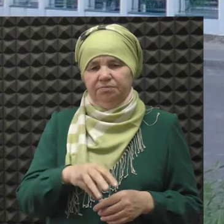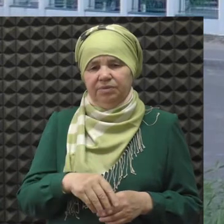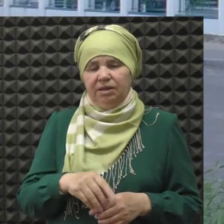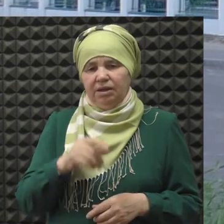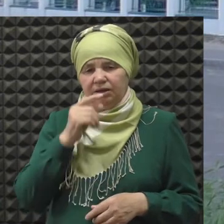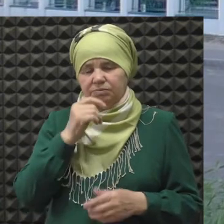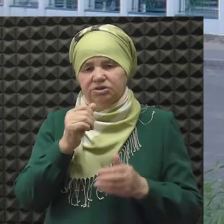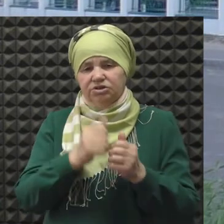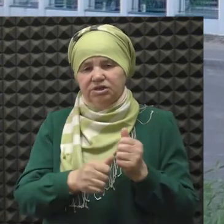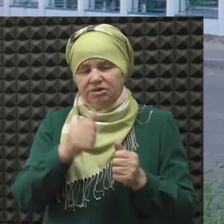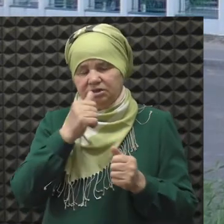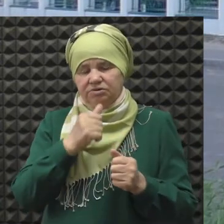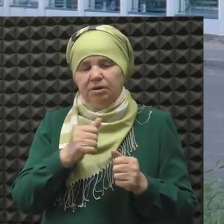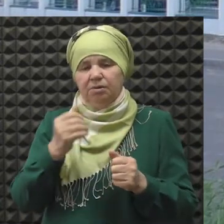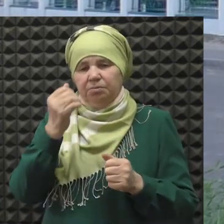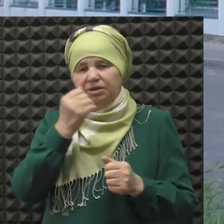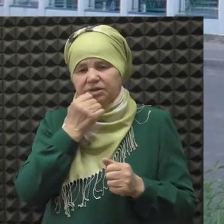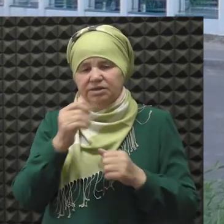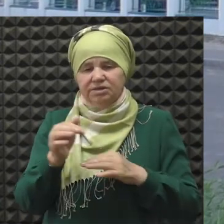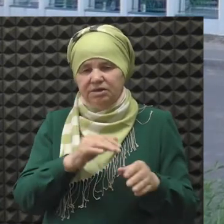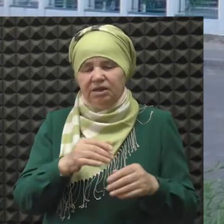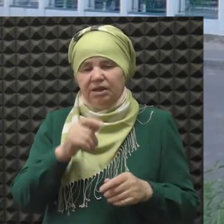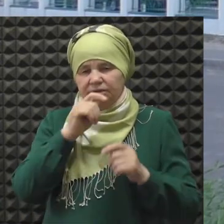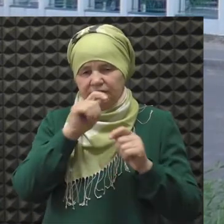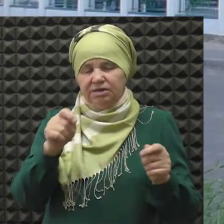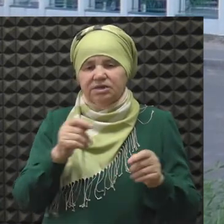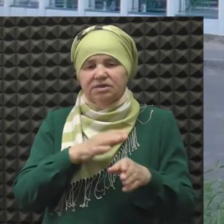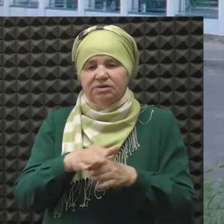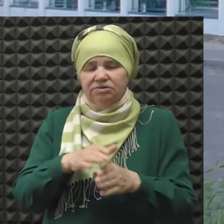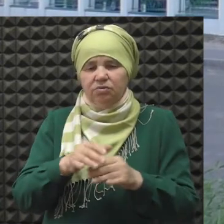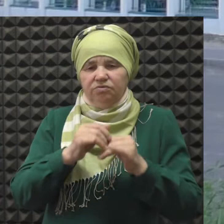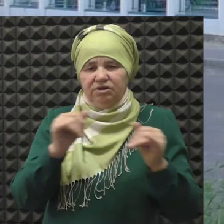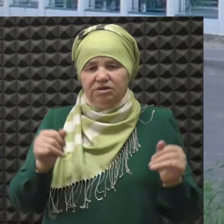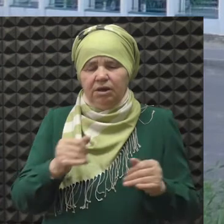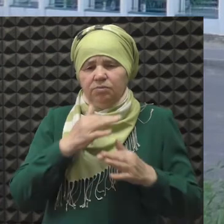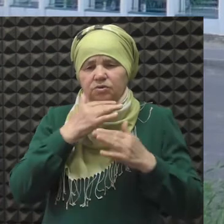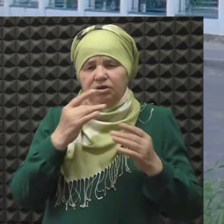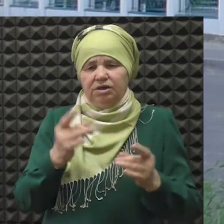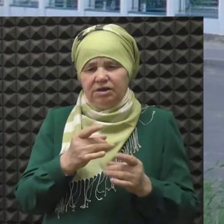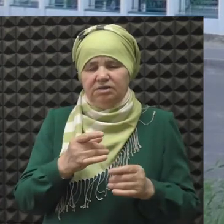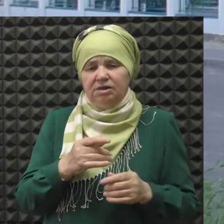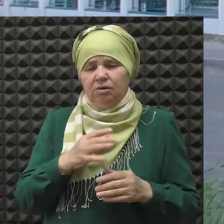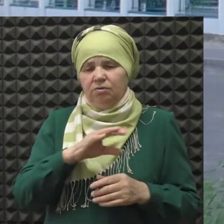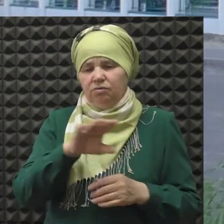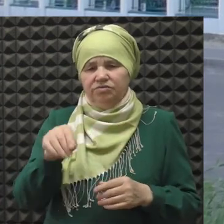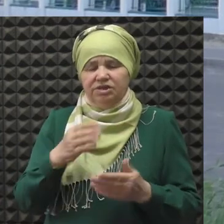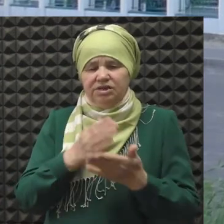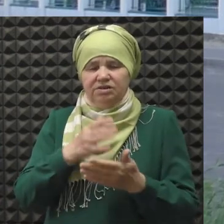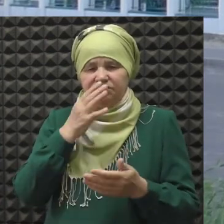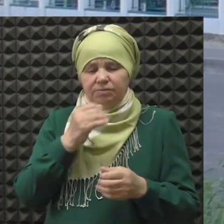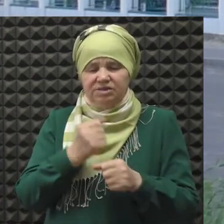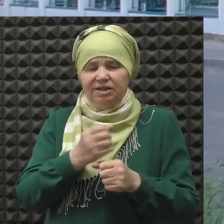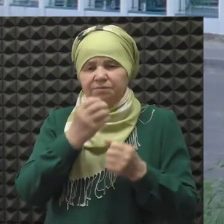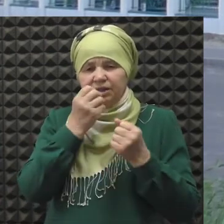Рамадан часто называют месяцем добрых дел, ведь известно, что награда за их совершение увеличивается многократно. И у всех у нас еще есть время